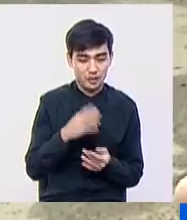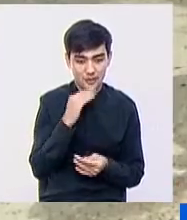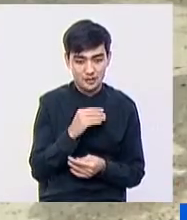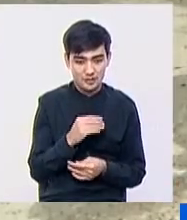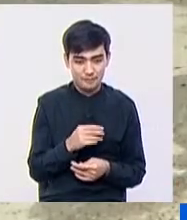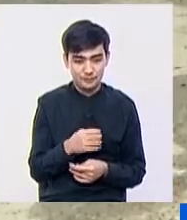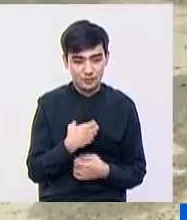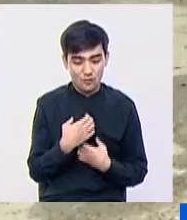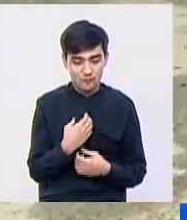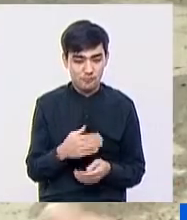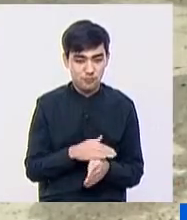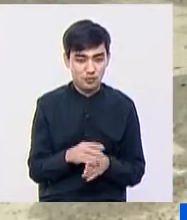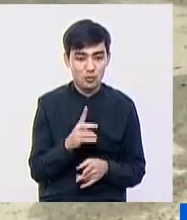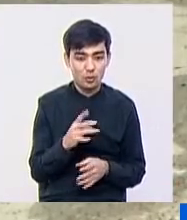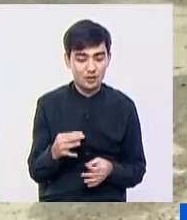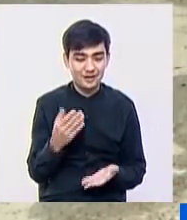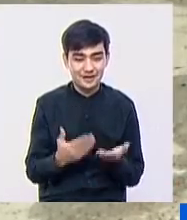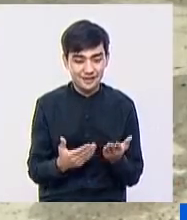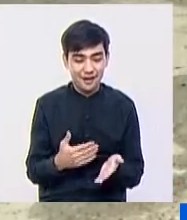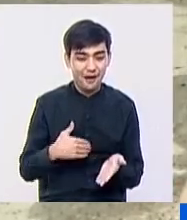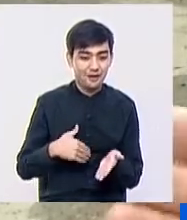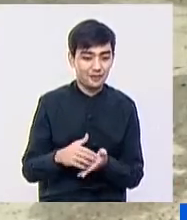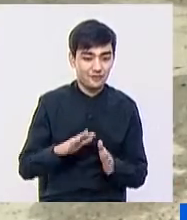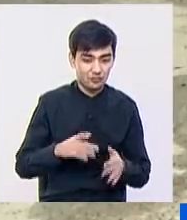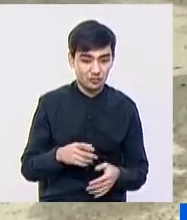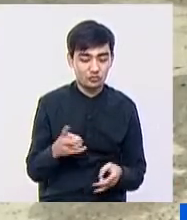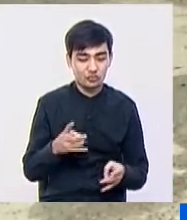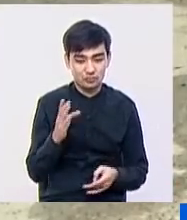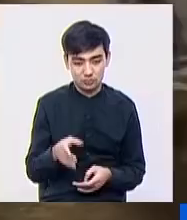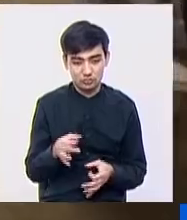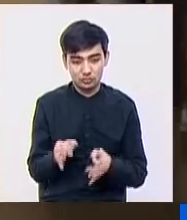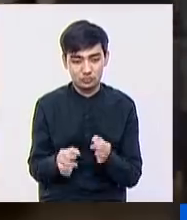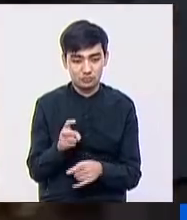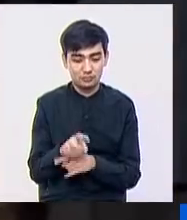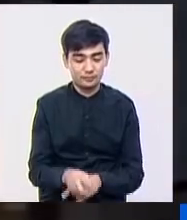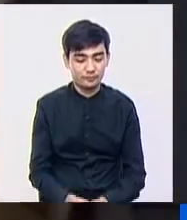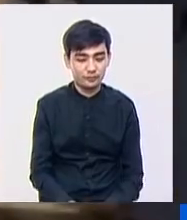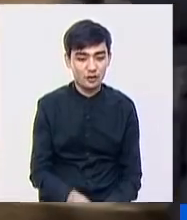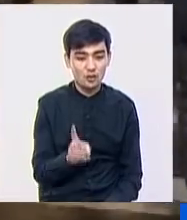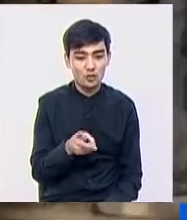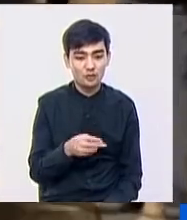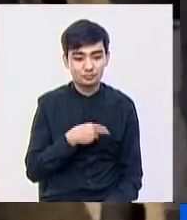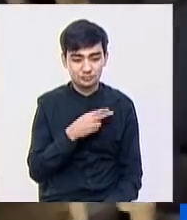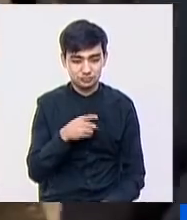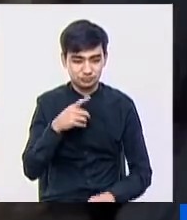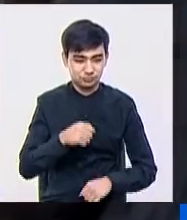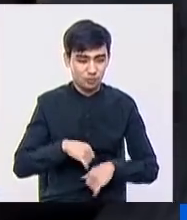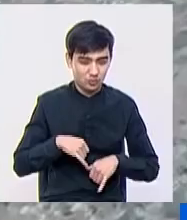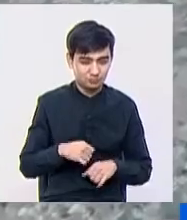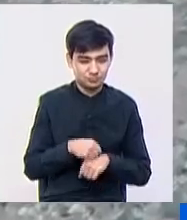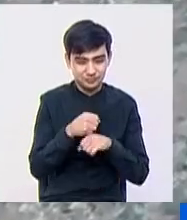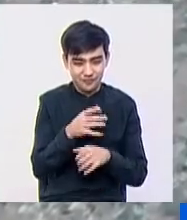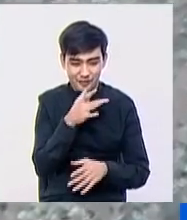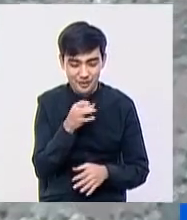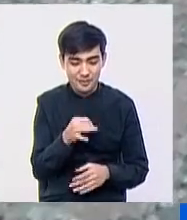на полную выплату, но если будут отказывать, может, могут обращаться в суд. Тем, кто погиб во время беспорядков, некоторые